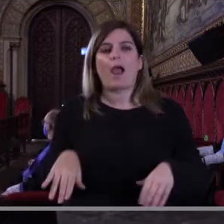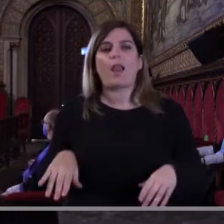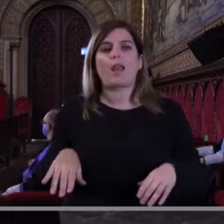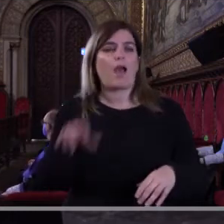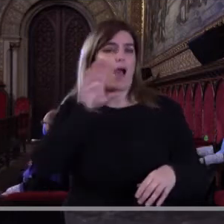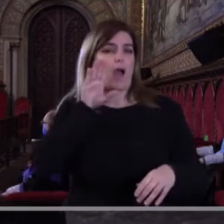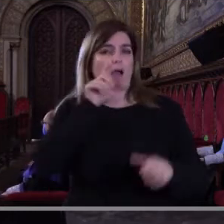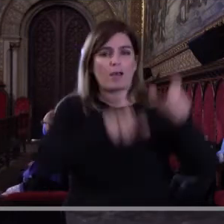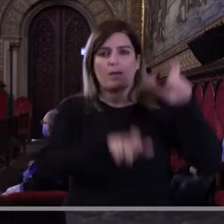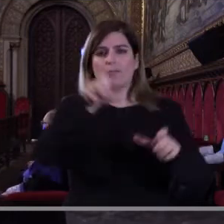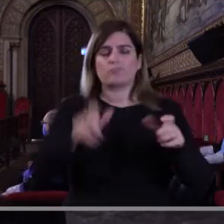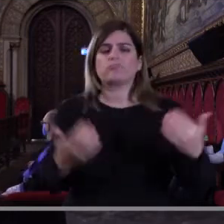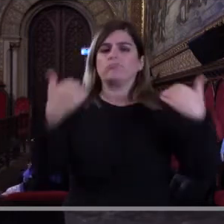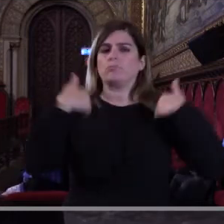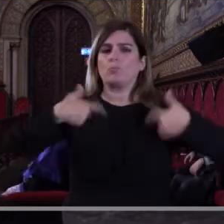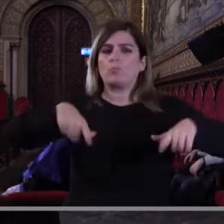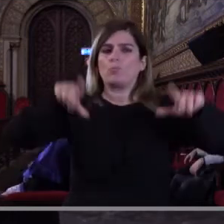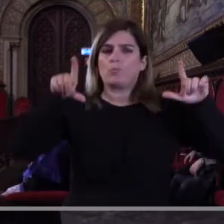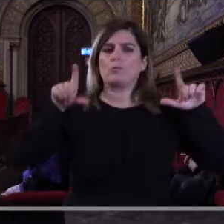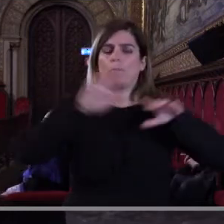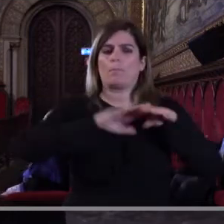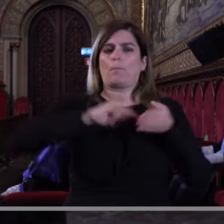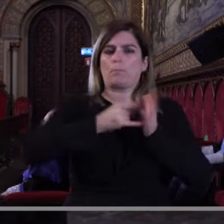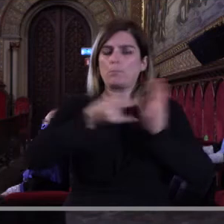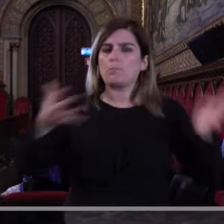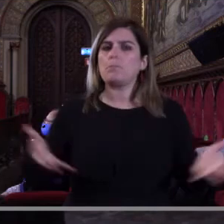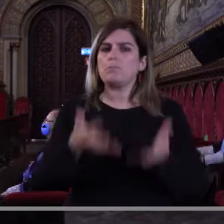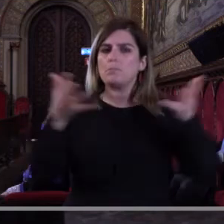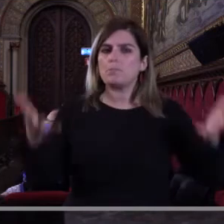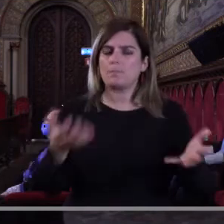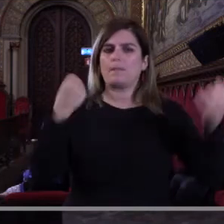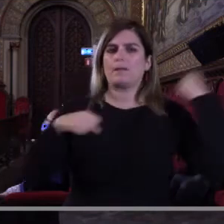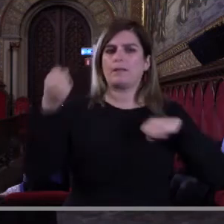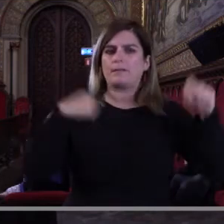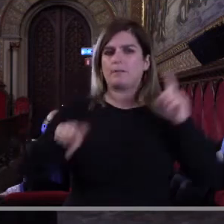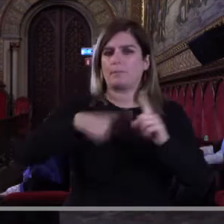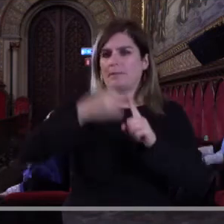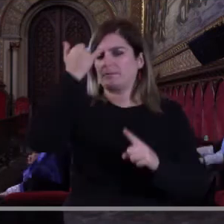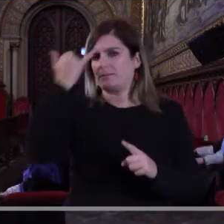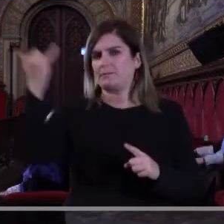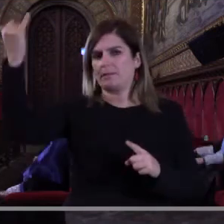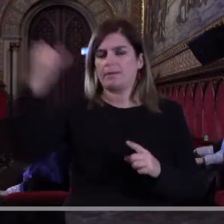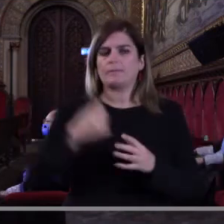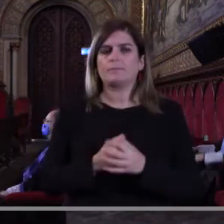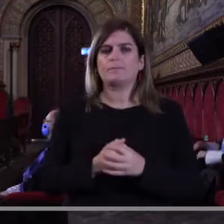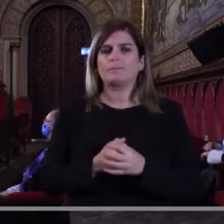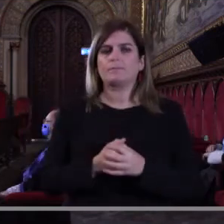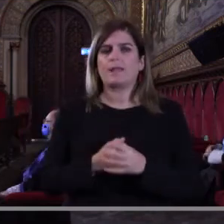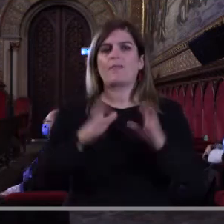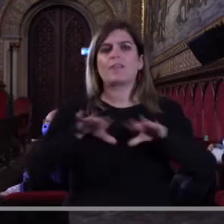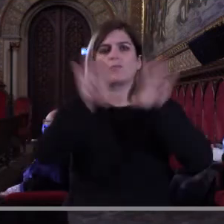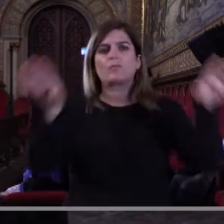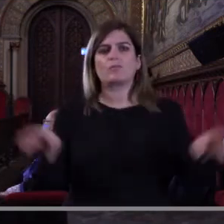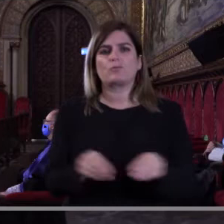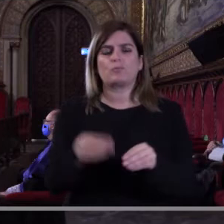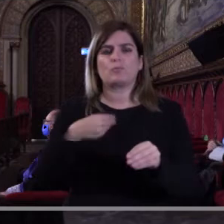les protagonistes i les impulsores de tots aquests projectes, activitats i iniciatives que de manera molt resumida he